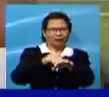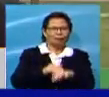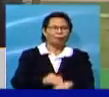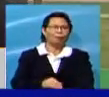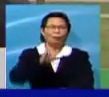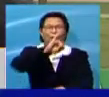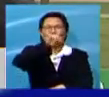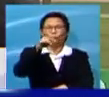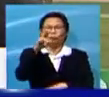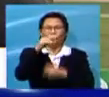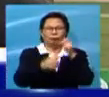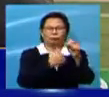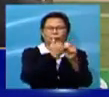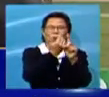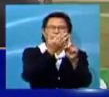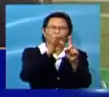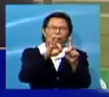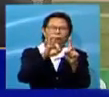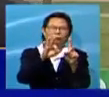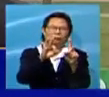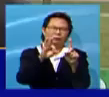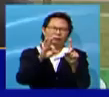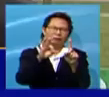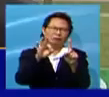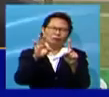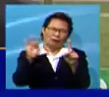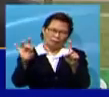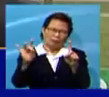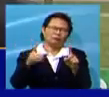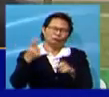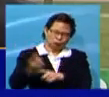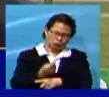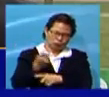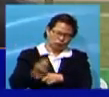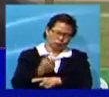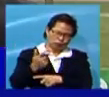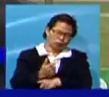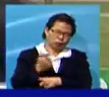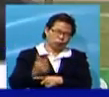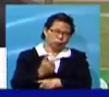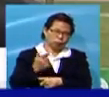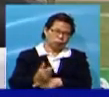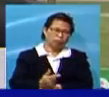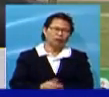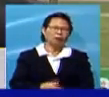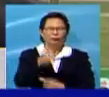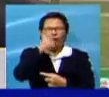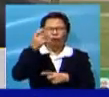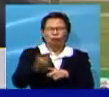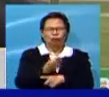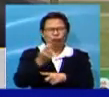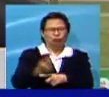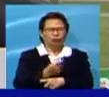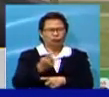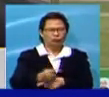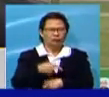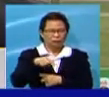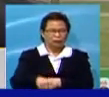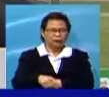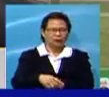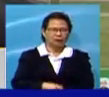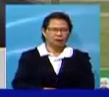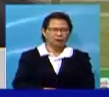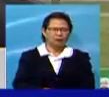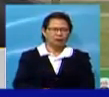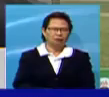lah, 1999-1998, dari sinilah trek ni banyak berjasa kat kepada saya. Sebab saya training sebelum pergi SCC, sebelum pergi